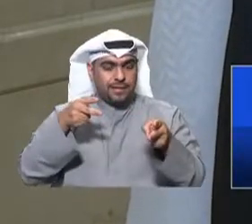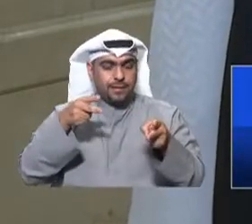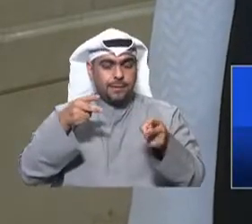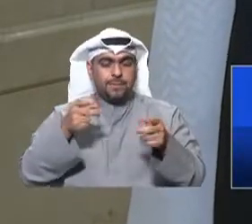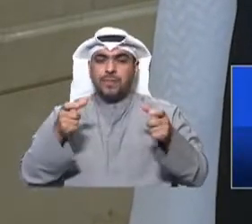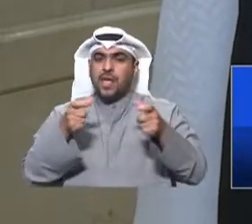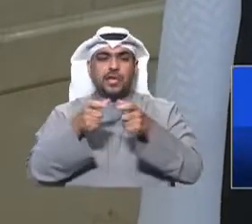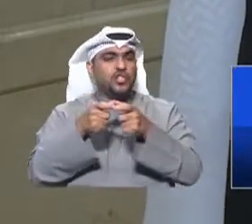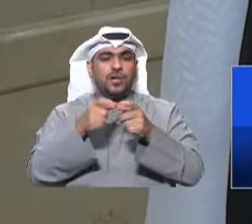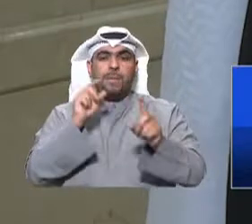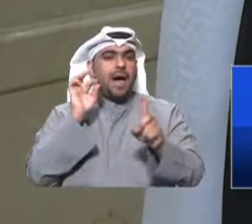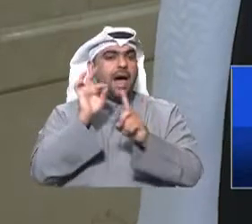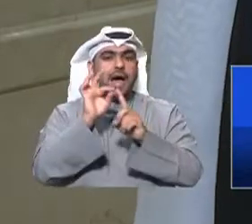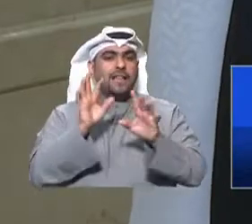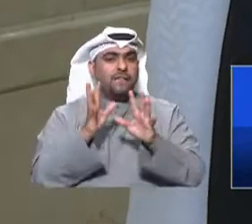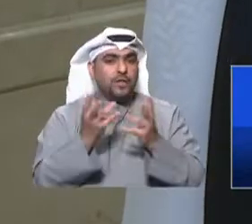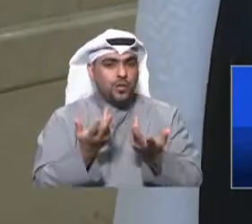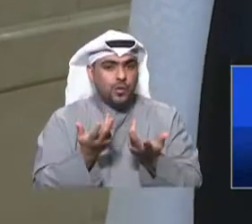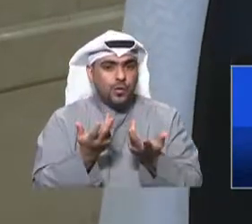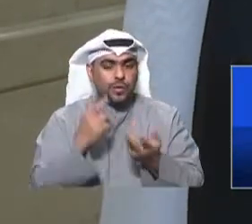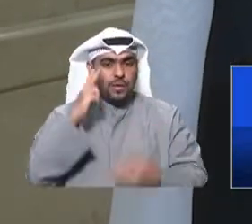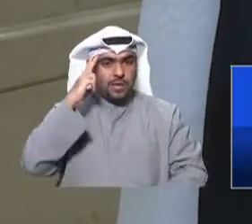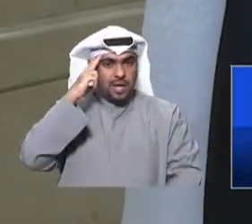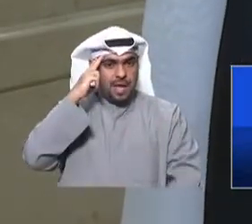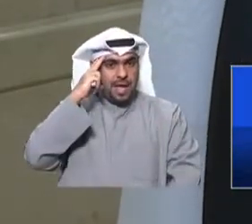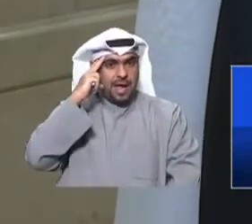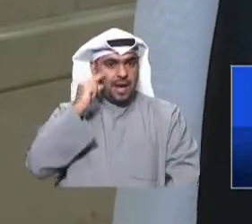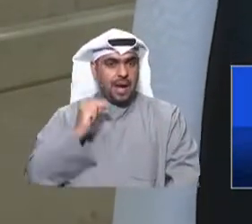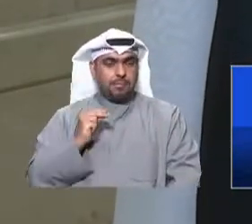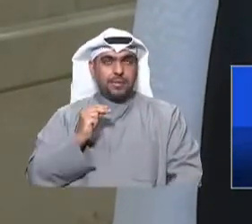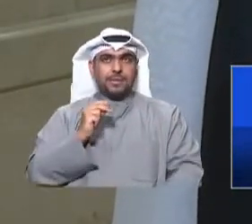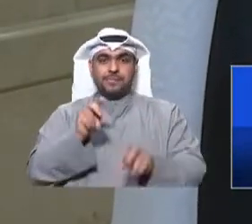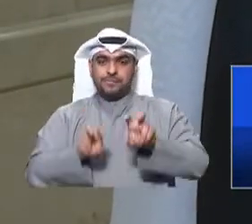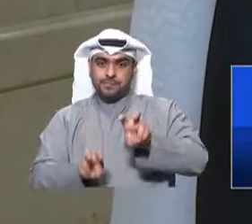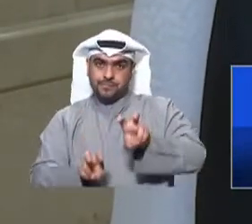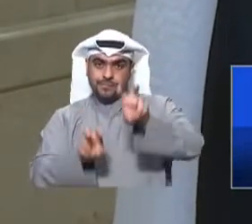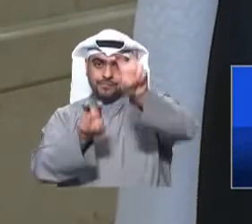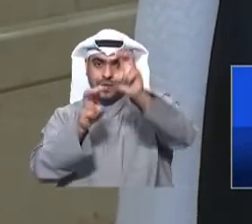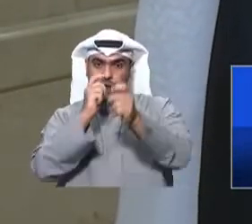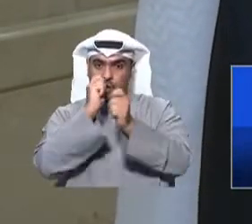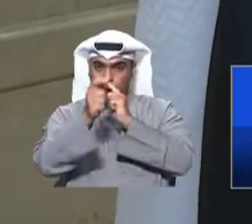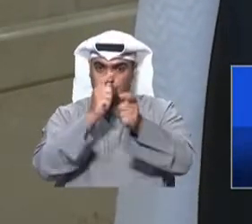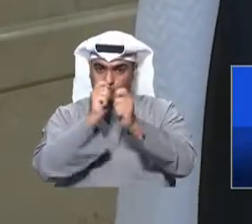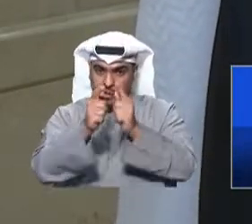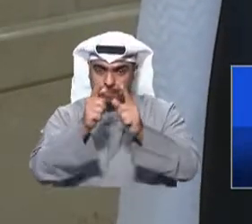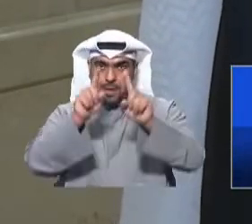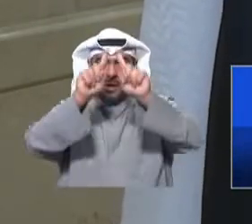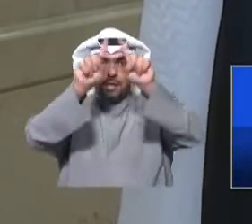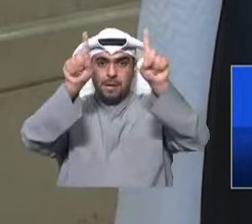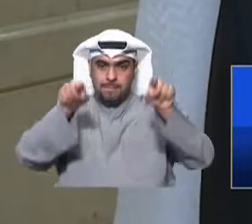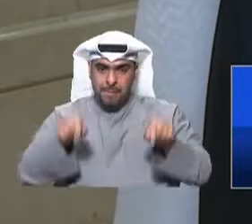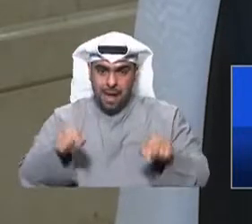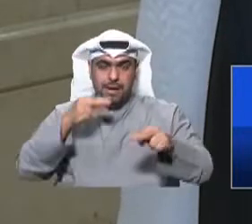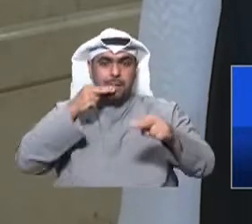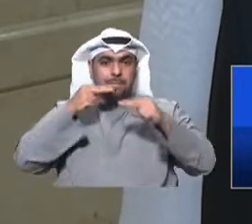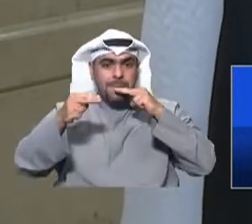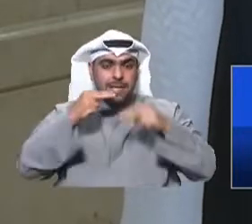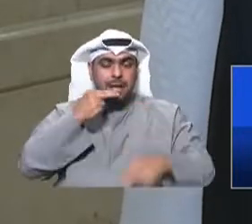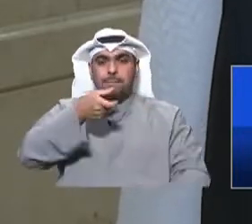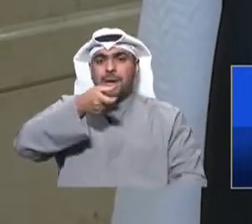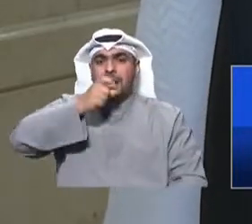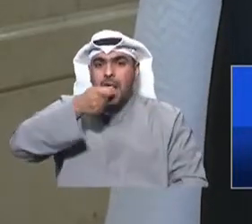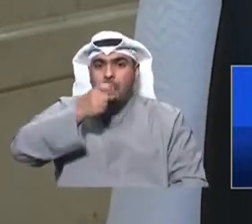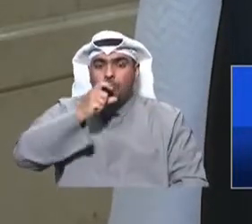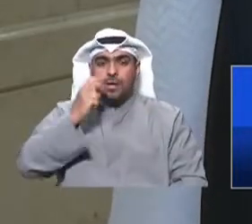البلاد، وبعد شرح الوضع الصحي طلعنا بتوصيات بالتشديد